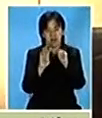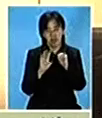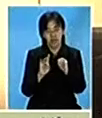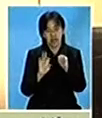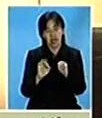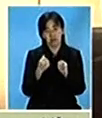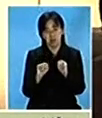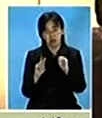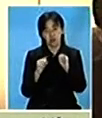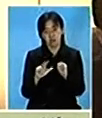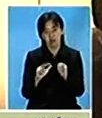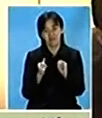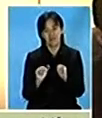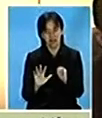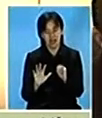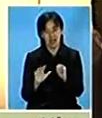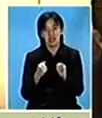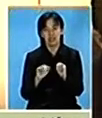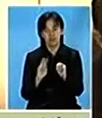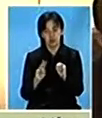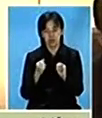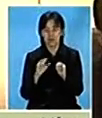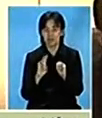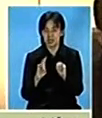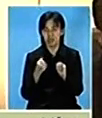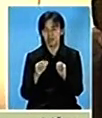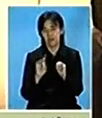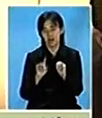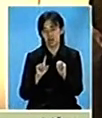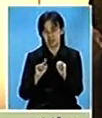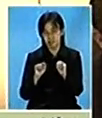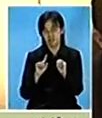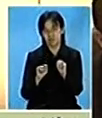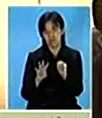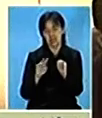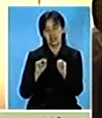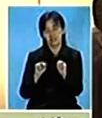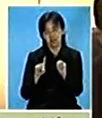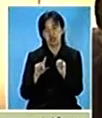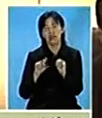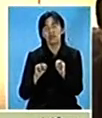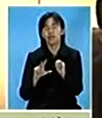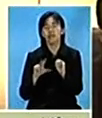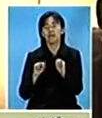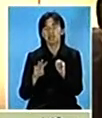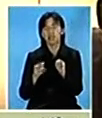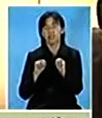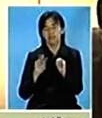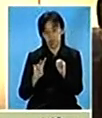8 9 12 13 15 16 17 18 20 24 31 33